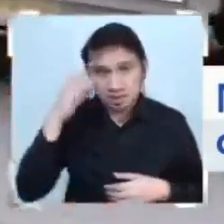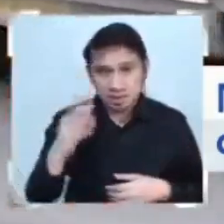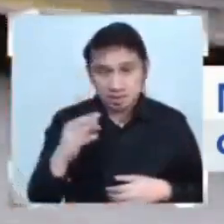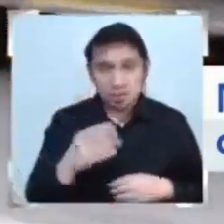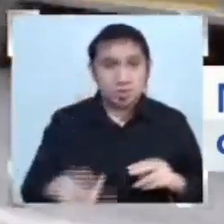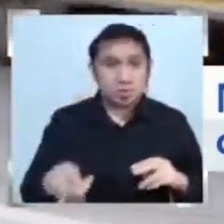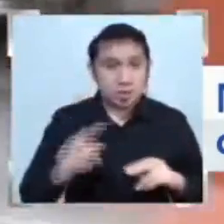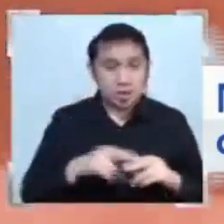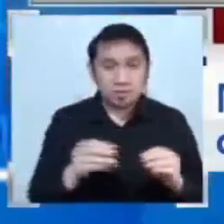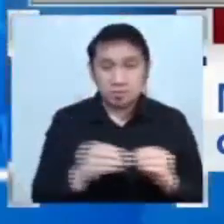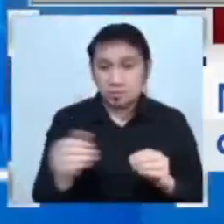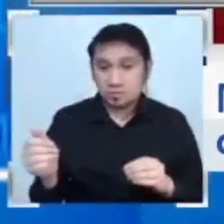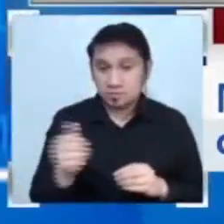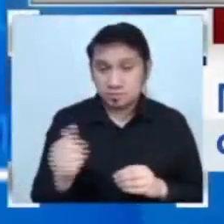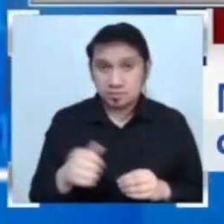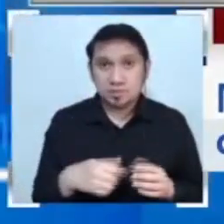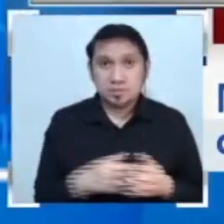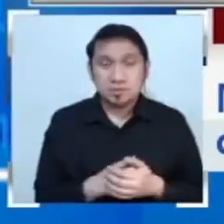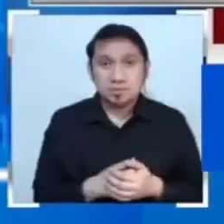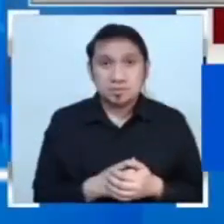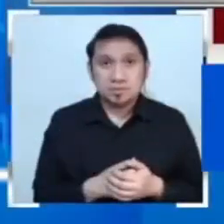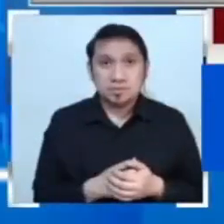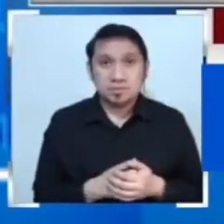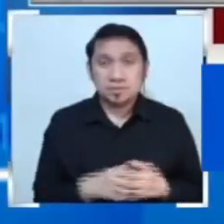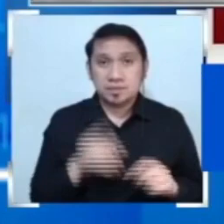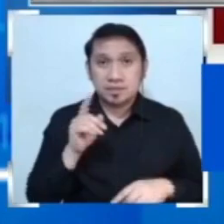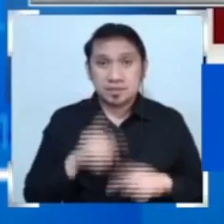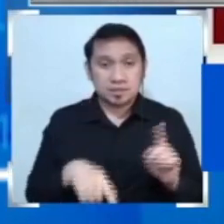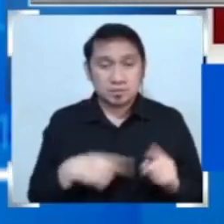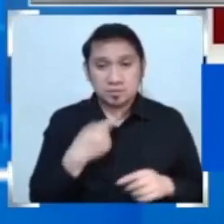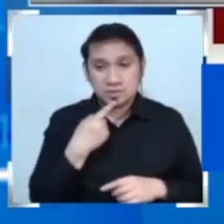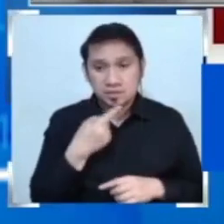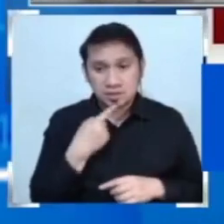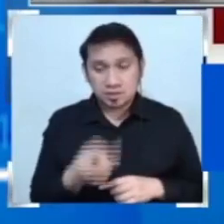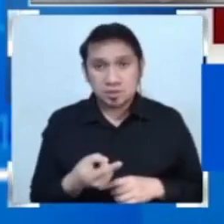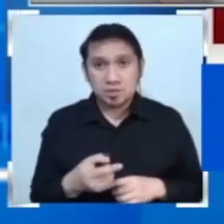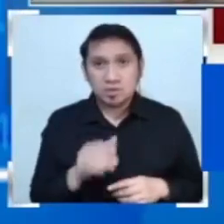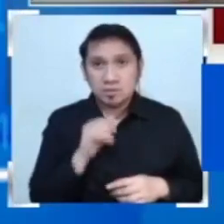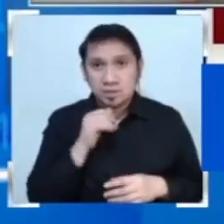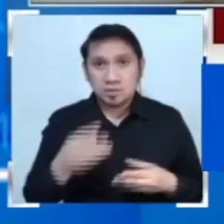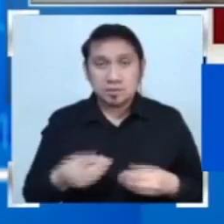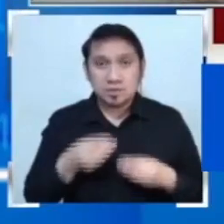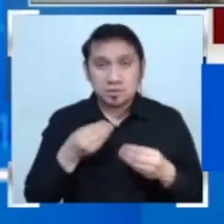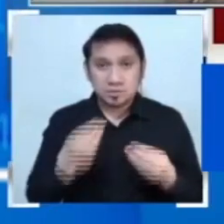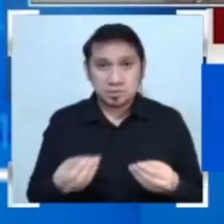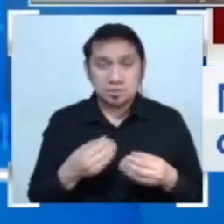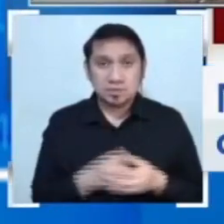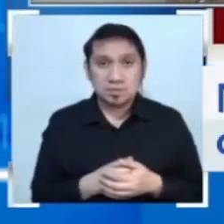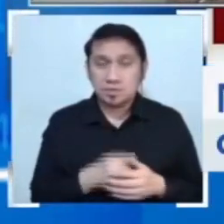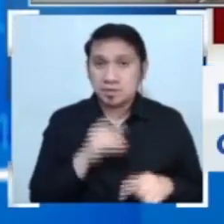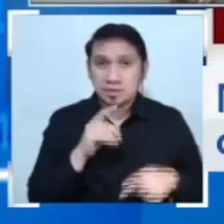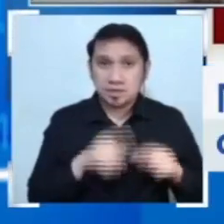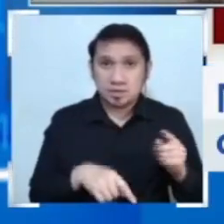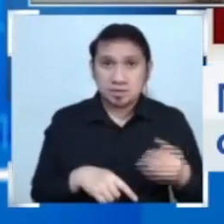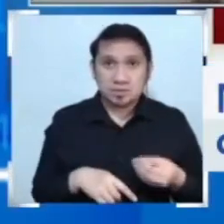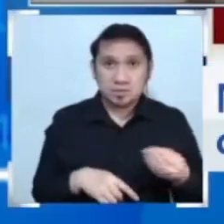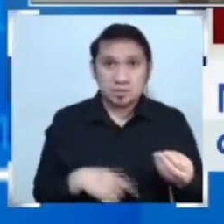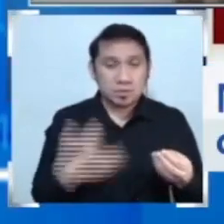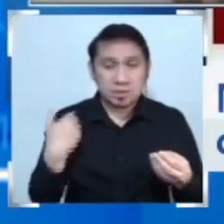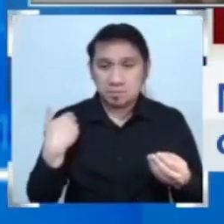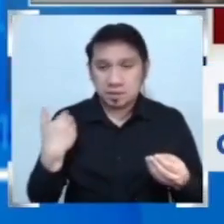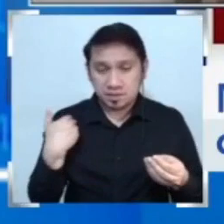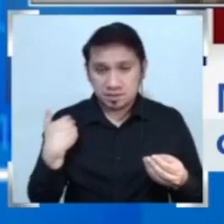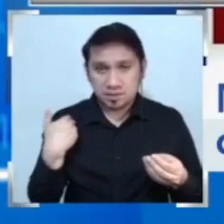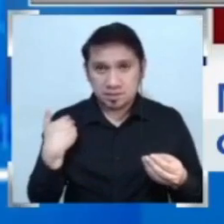ng mga transport group. Hindi po natin sinasabi na hindi natin igagawad. Hindi din po natin sinasabi na igagawad natin yung